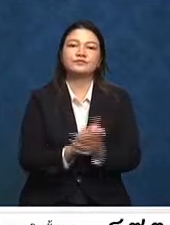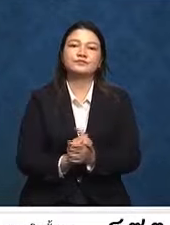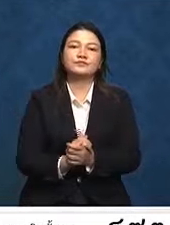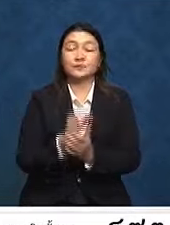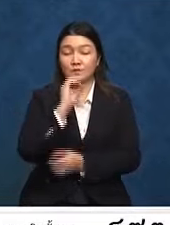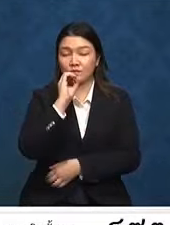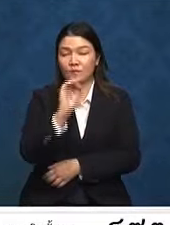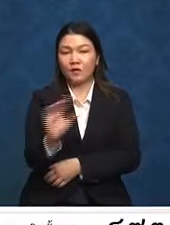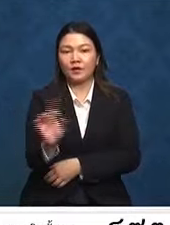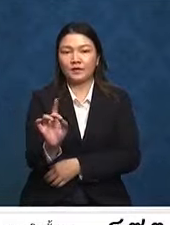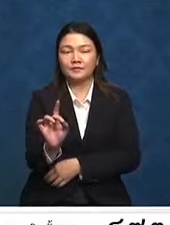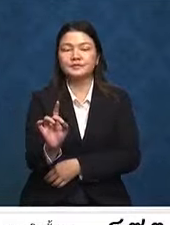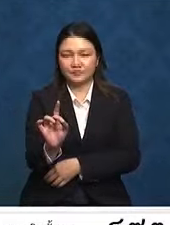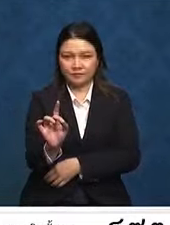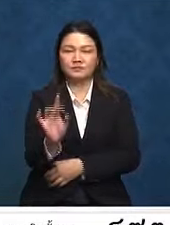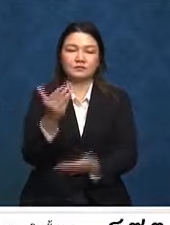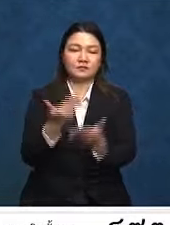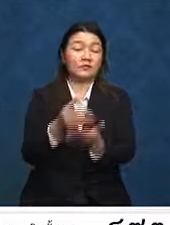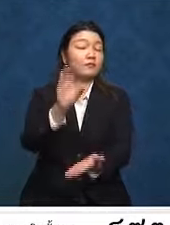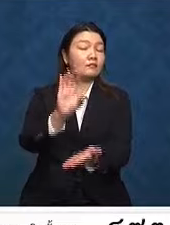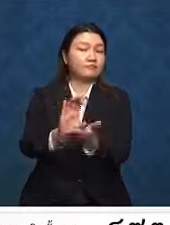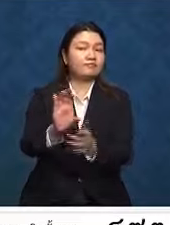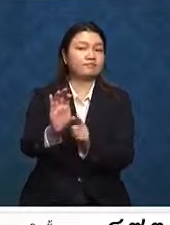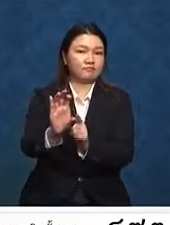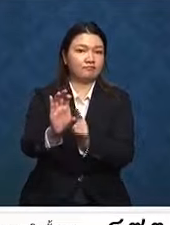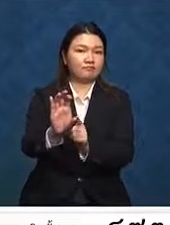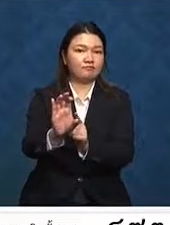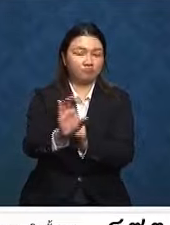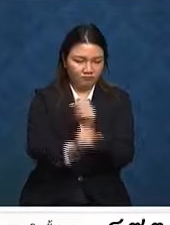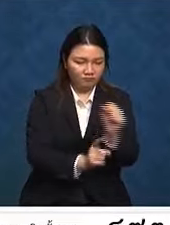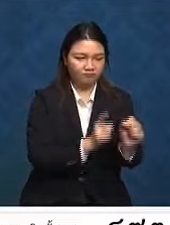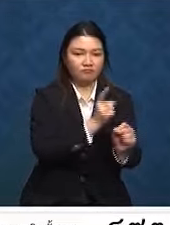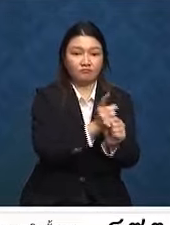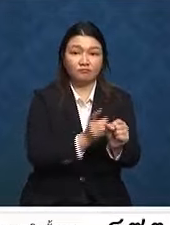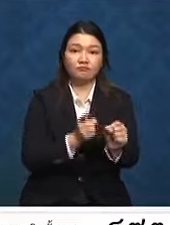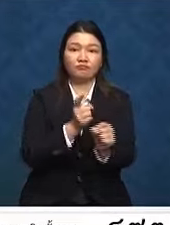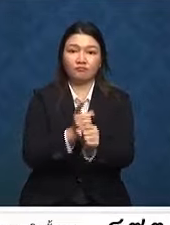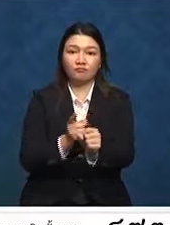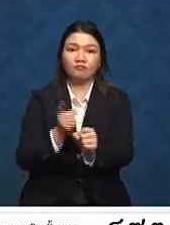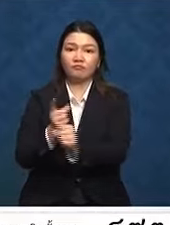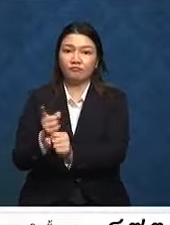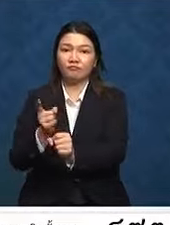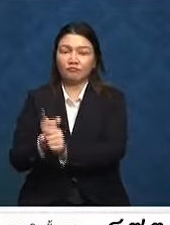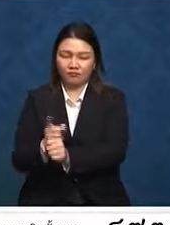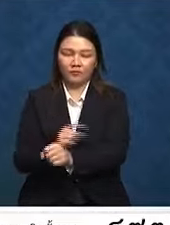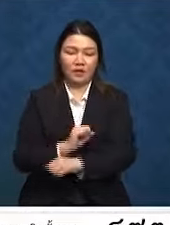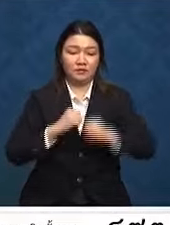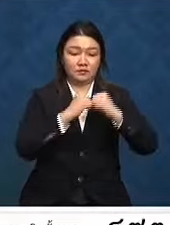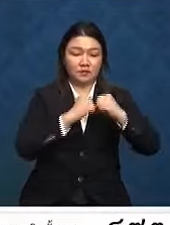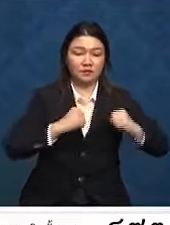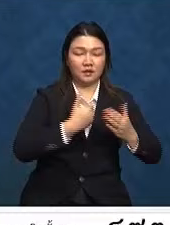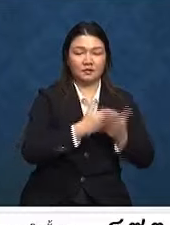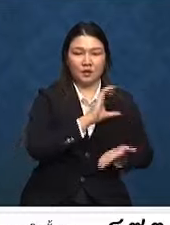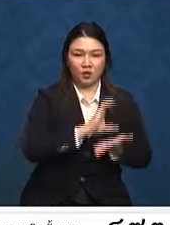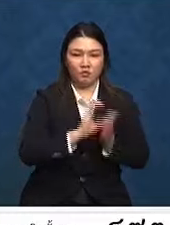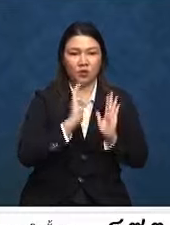ให้หยุดให้เลิกทำไปเลยแล้วก็เริ่มดำเนินการใช้คืนไอ้ที่มันติดค้างกันเป็น1ล้านล้านบาทเนี่ยทยอ